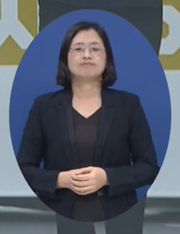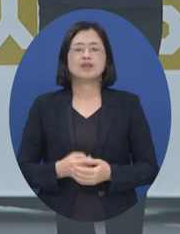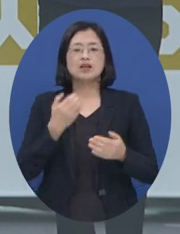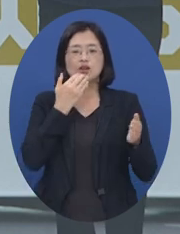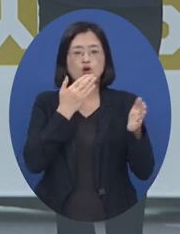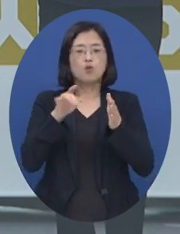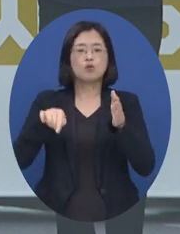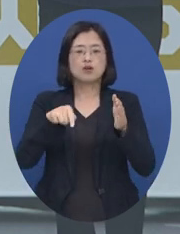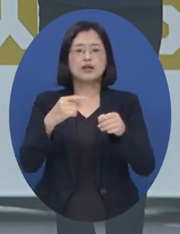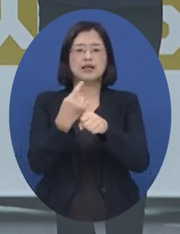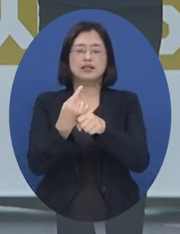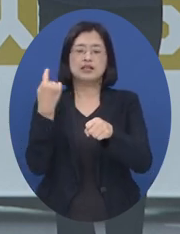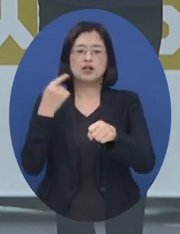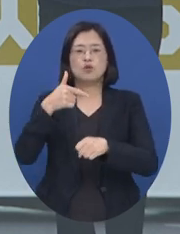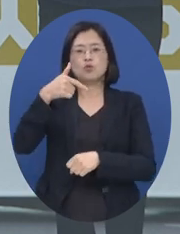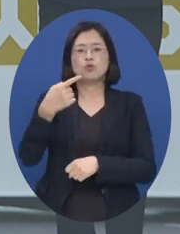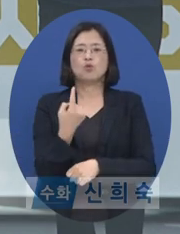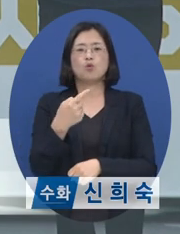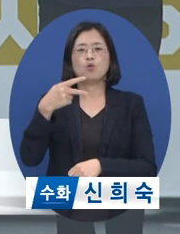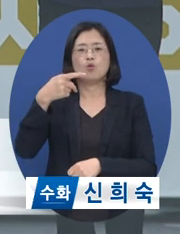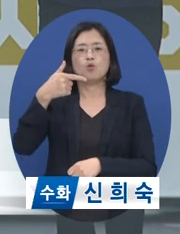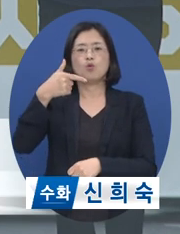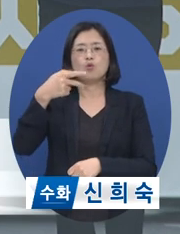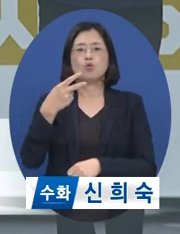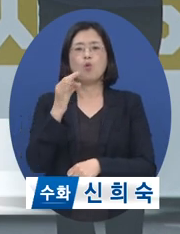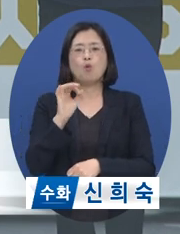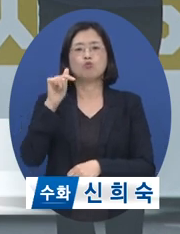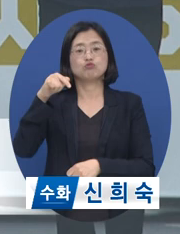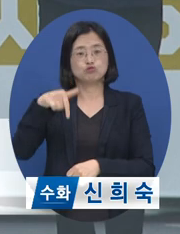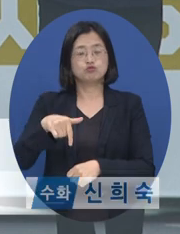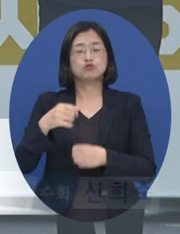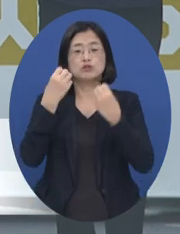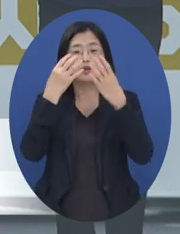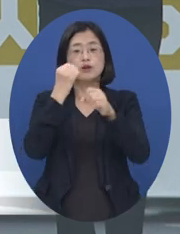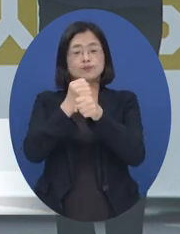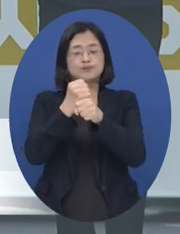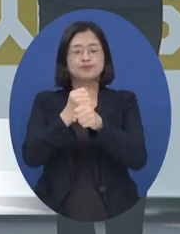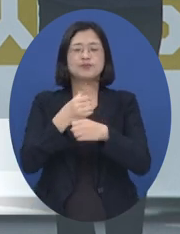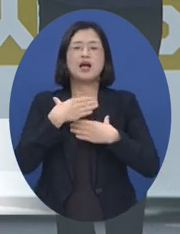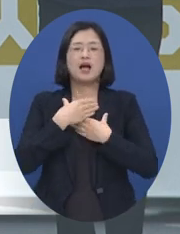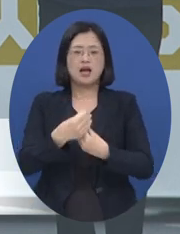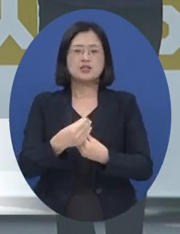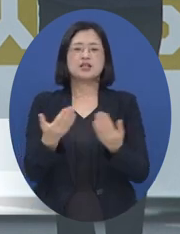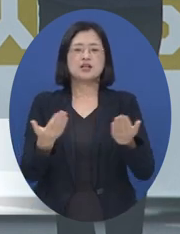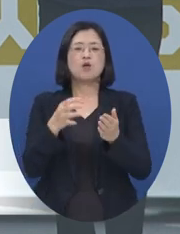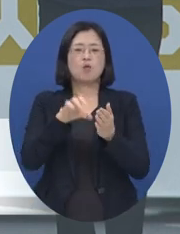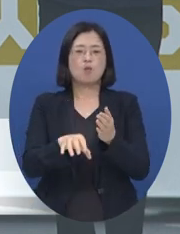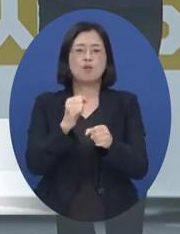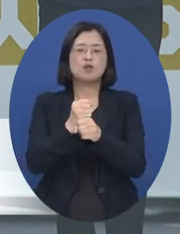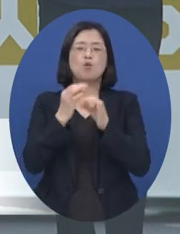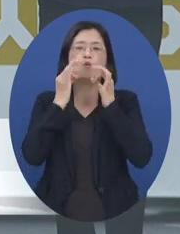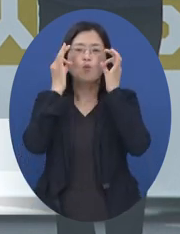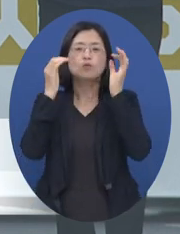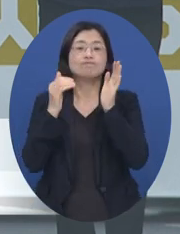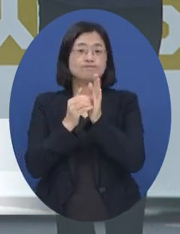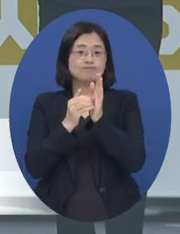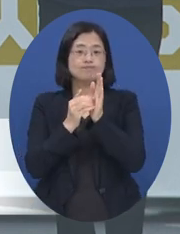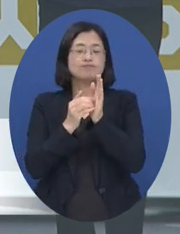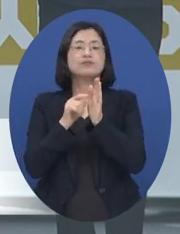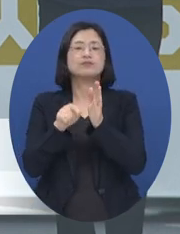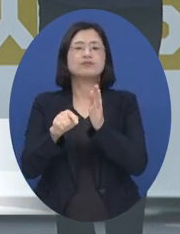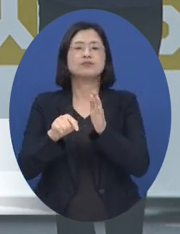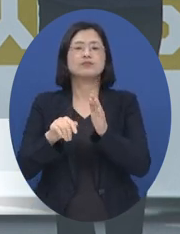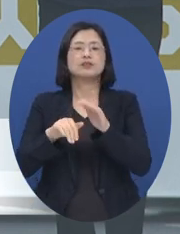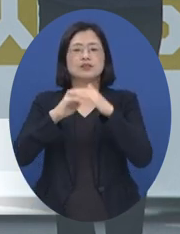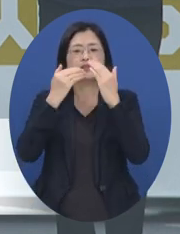경기도는 지난해 노동 복을 신설을 노동자 권리를 찾고 안전한 노동환경을 만들기 위해 노력했습니다 그간